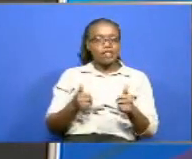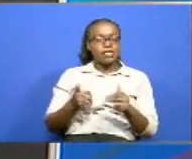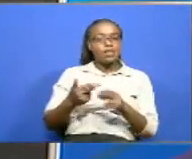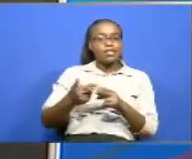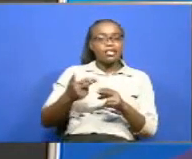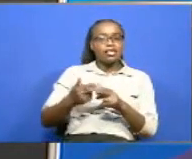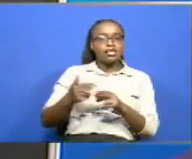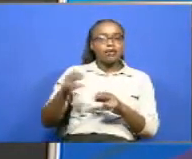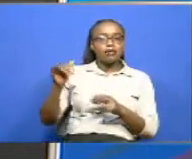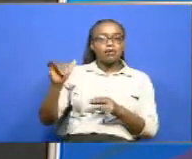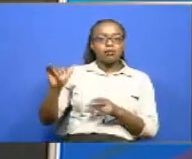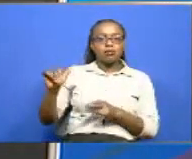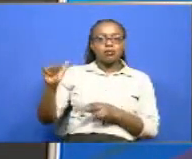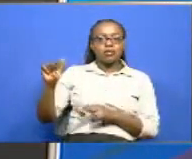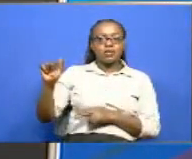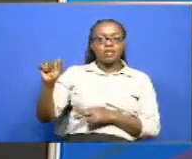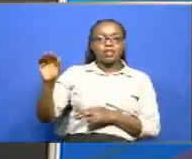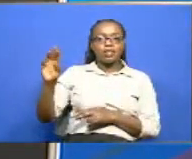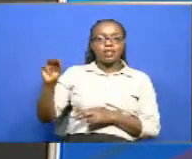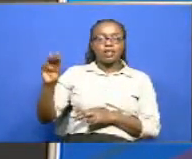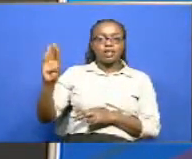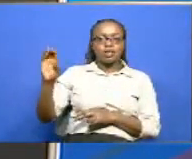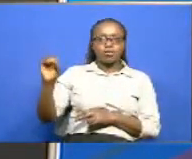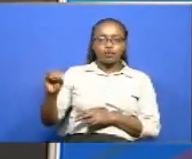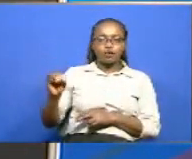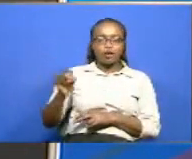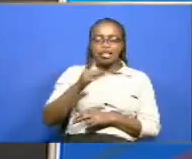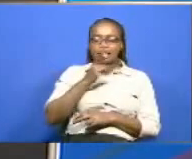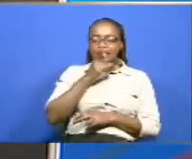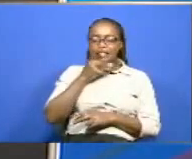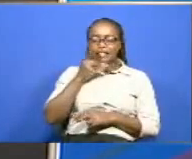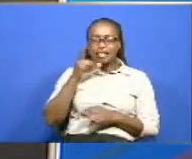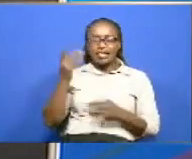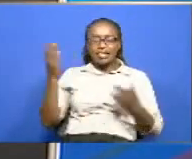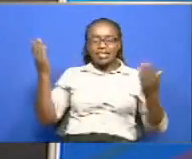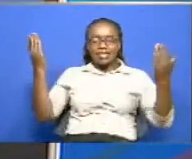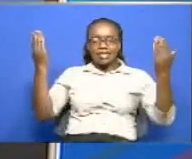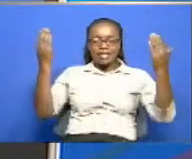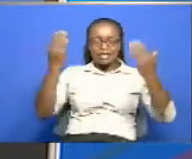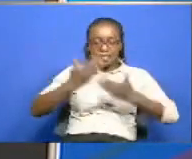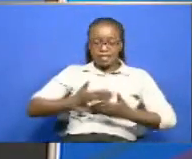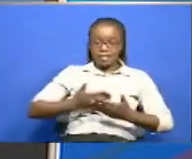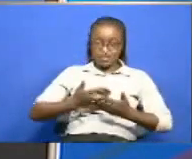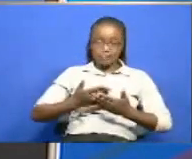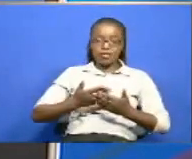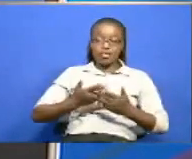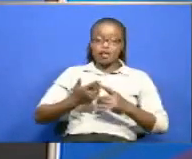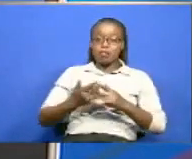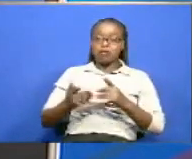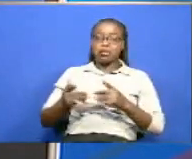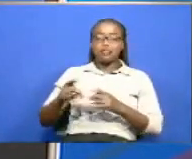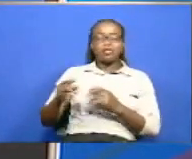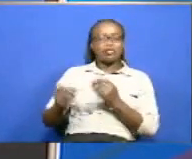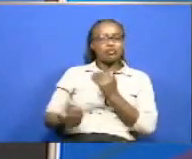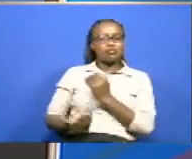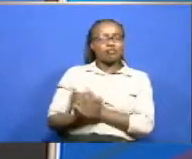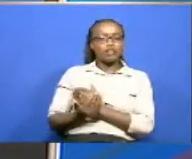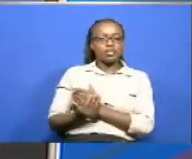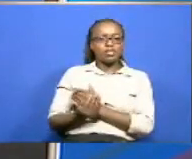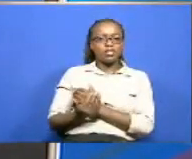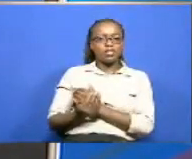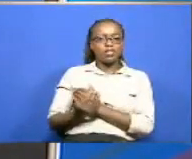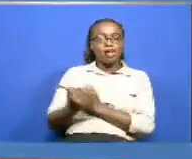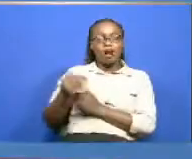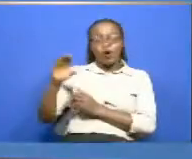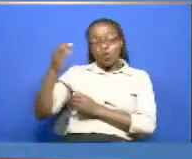Yambo. Ni usiku wenye ukavu kote nchini, ila hapo kesho tuamkapo maeneo kanda ya pwani hususan sehemu za Malindi